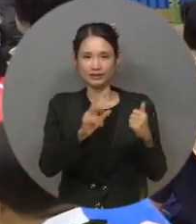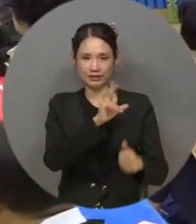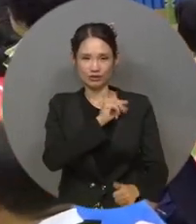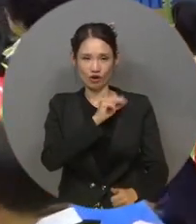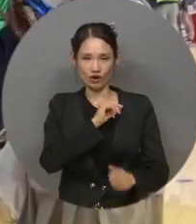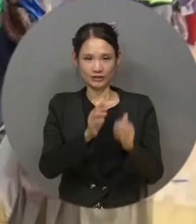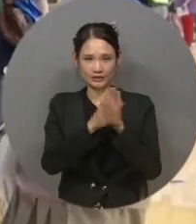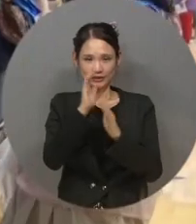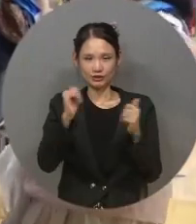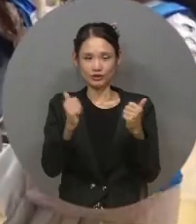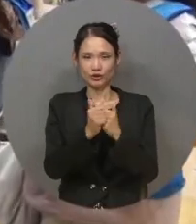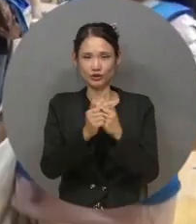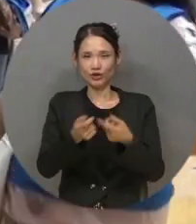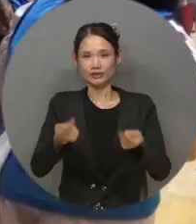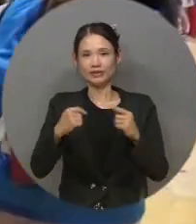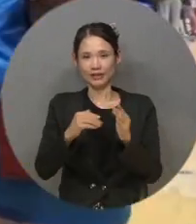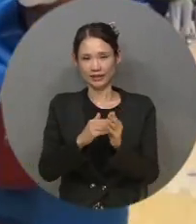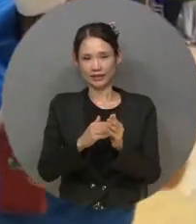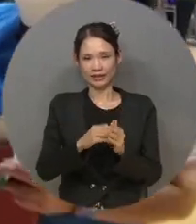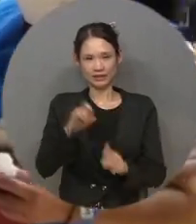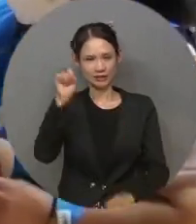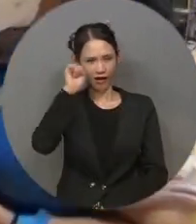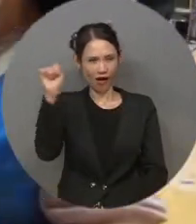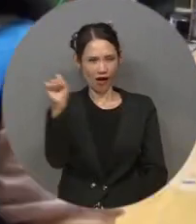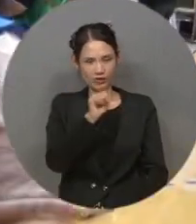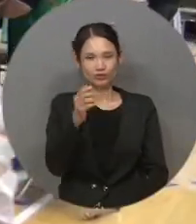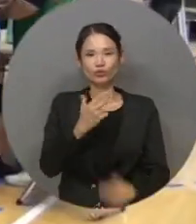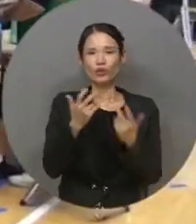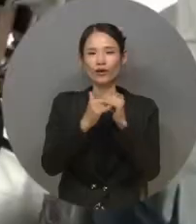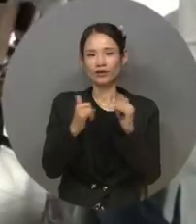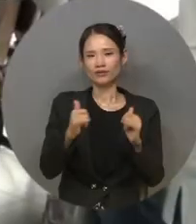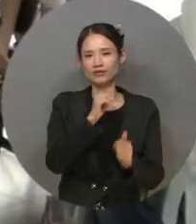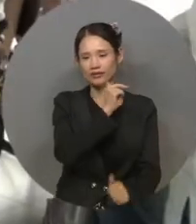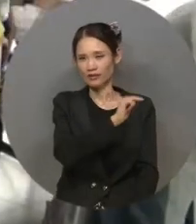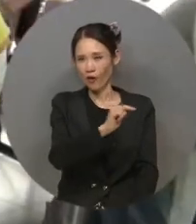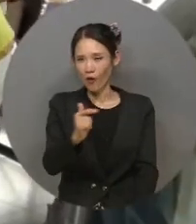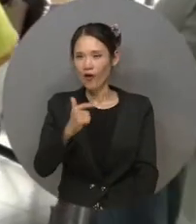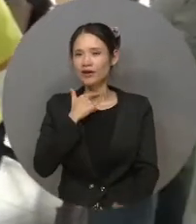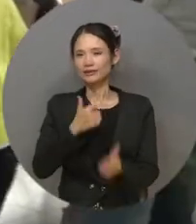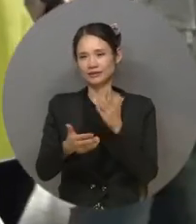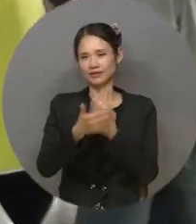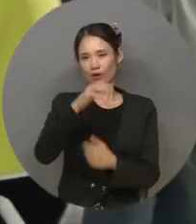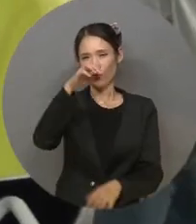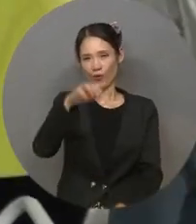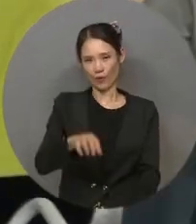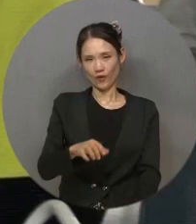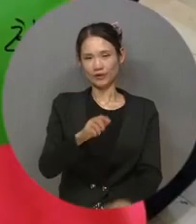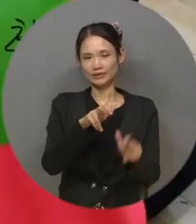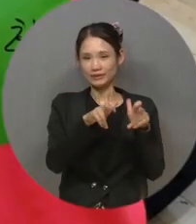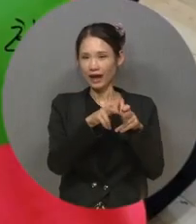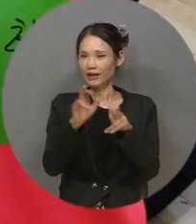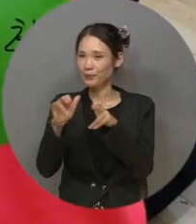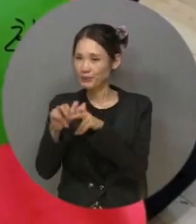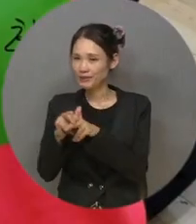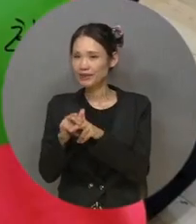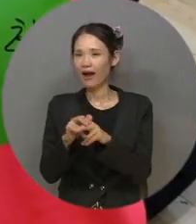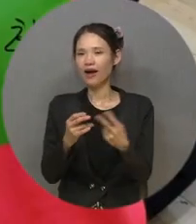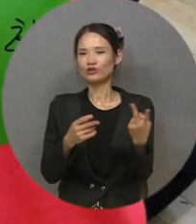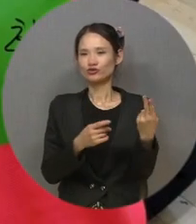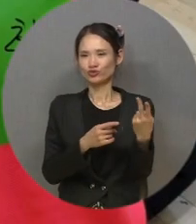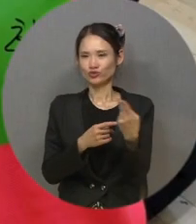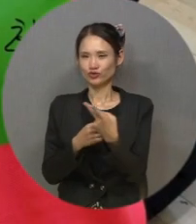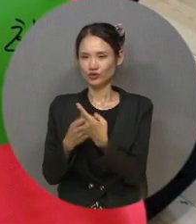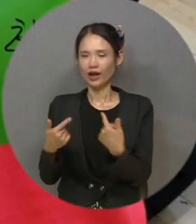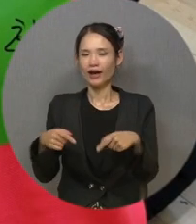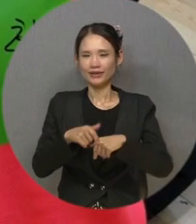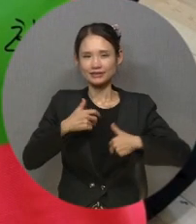시도의원들도 참여했습니다. 이른 아침부터 봉사자들이 준비한 다양한 체험 공간에는 장애인, 비장애인 짝꿍들이 즐기는